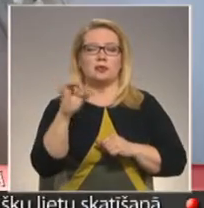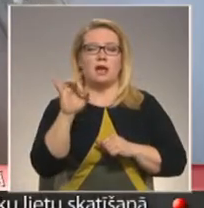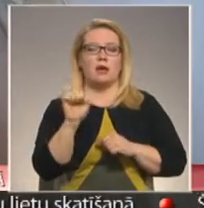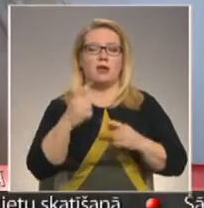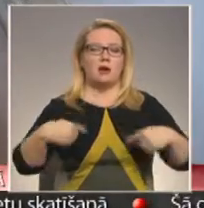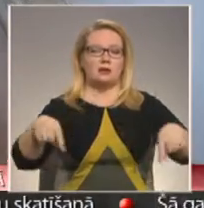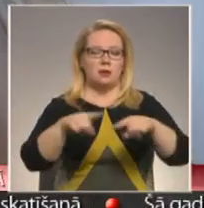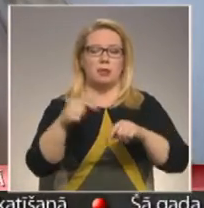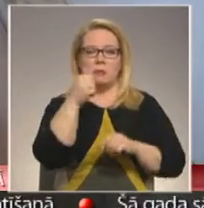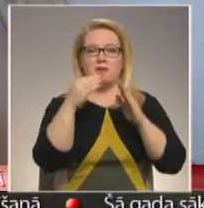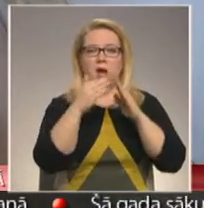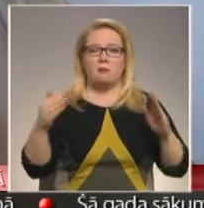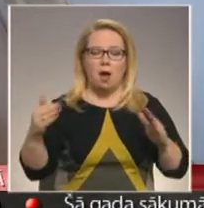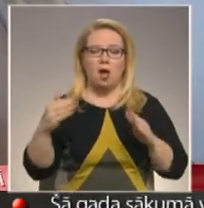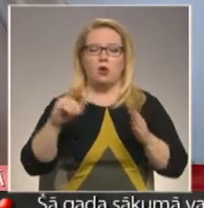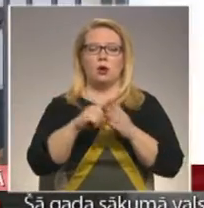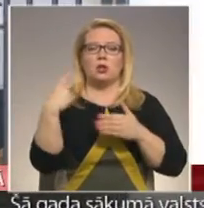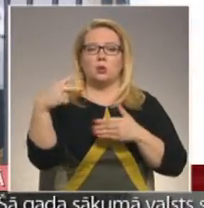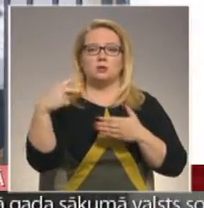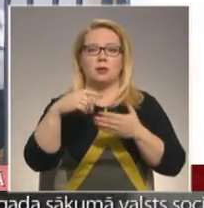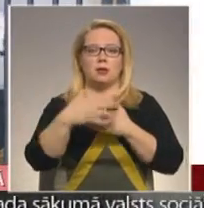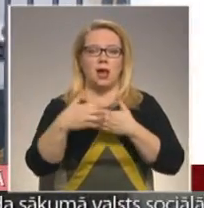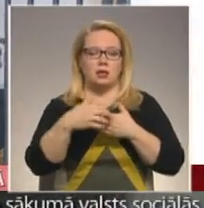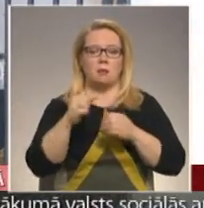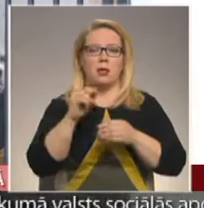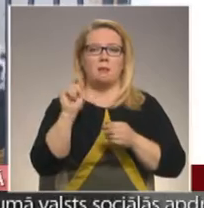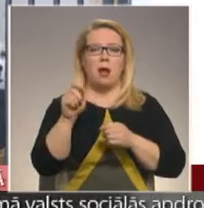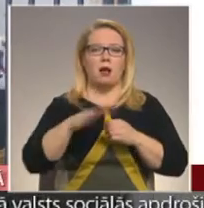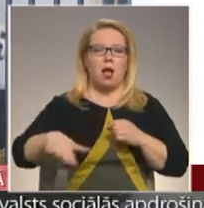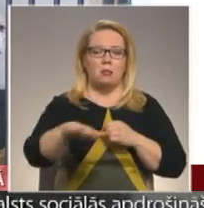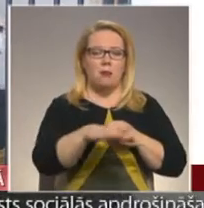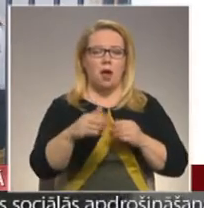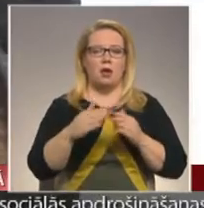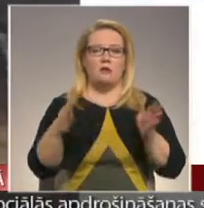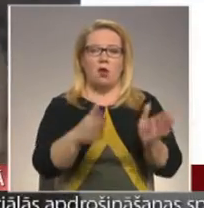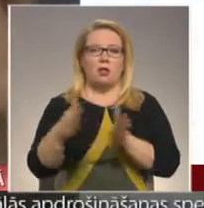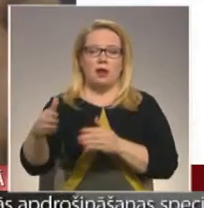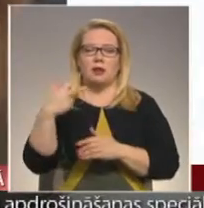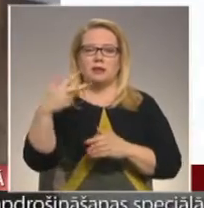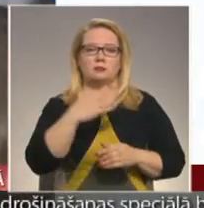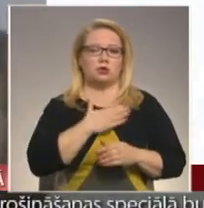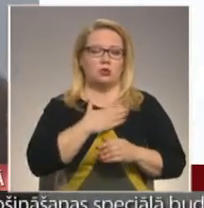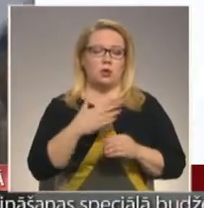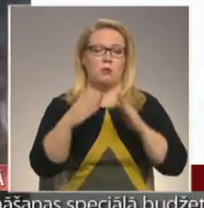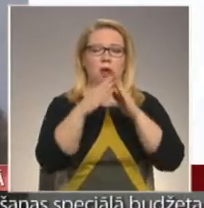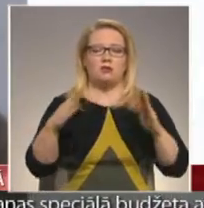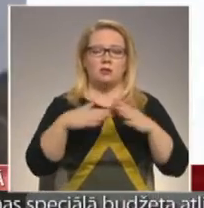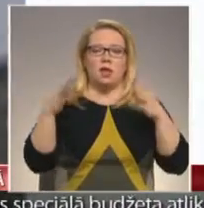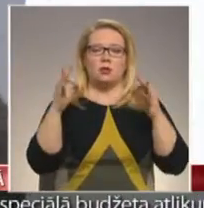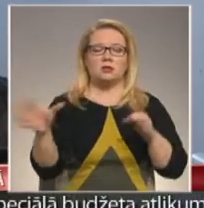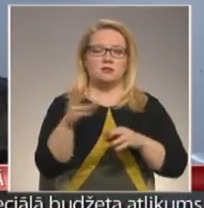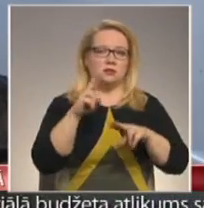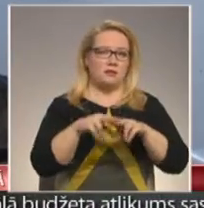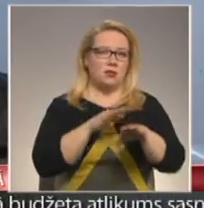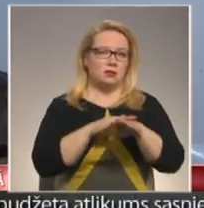zemes. Te atrodas privātmāja ar istabu 20 kaķiem, bet pagalmā izvietoti voljēri 30 suņiem. Gada garumā visas vietas patversmē lielākoties ir